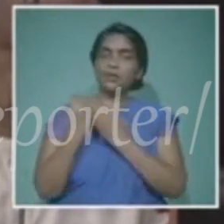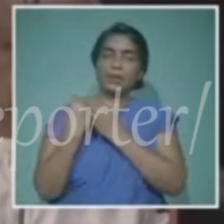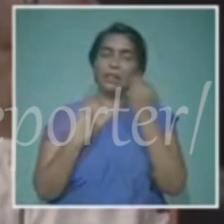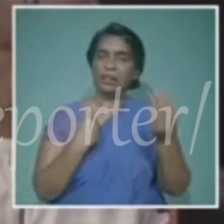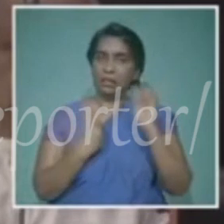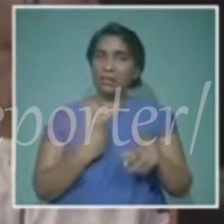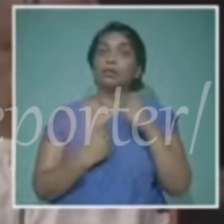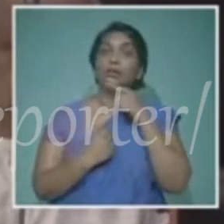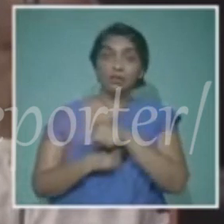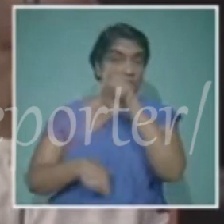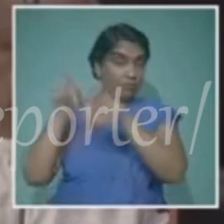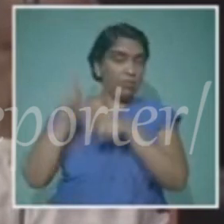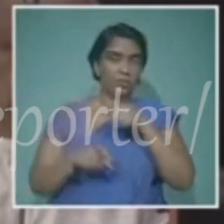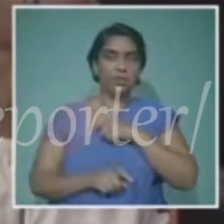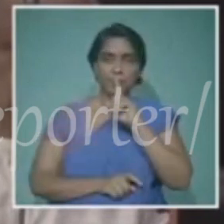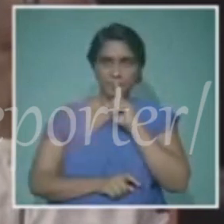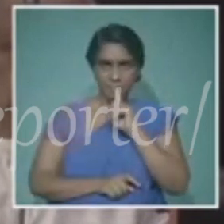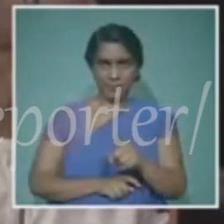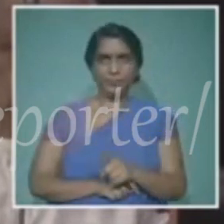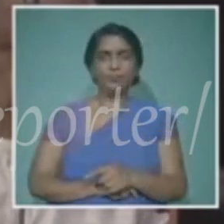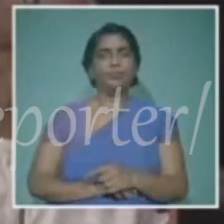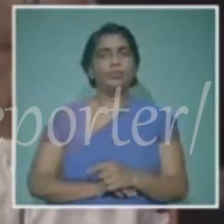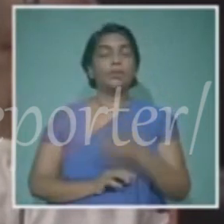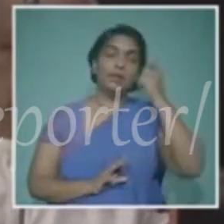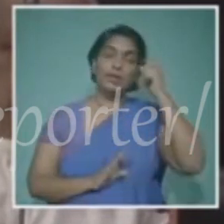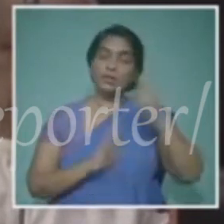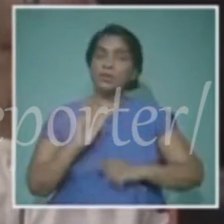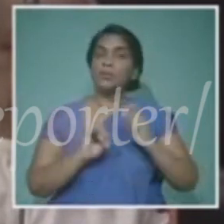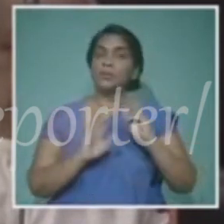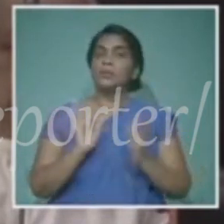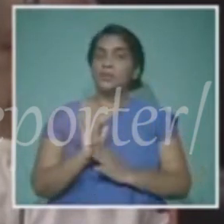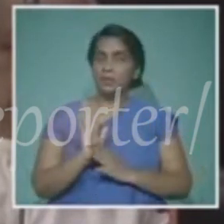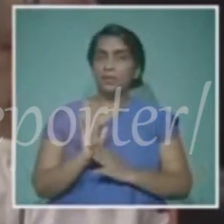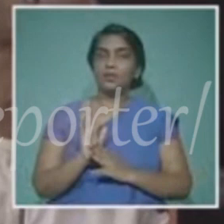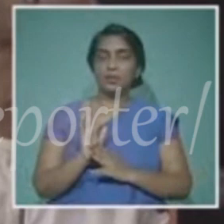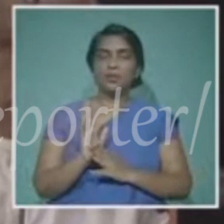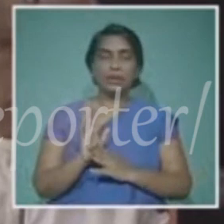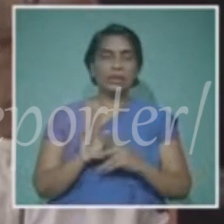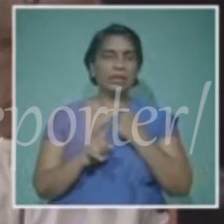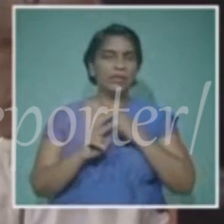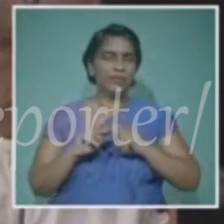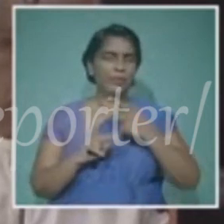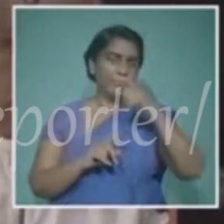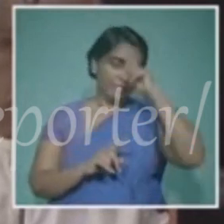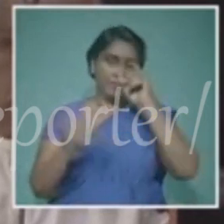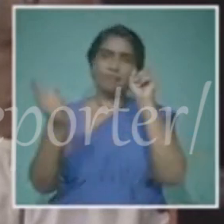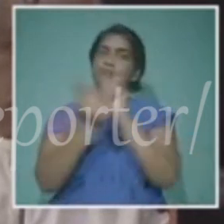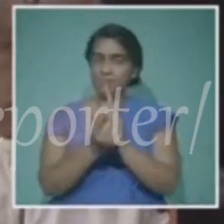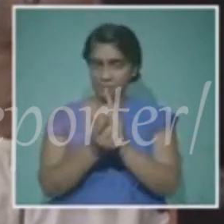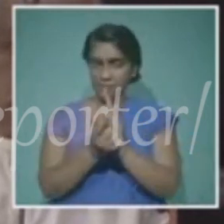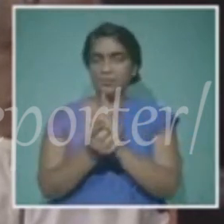බවට ඒ නියෝජිතයන් ප්‍රකාශ කළා. ජපාන අගමැති ෆියෝමි කිෂිදා මහතා සමග මම සාකච්ඡා